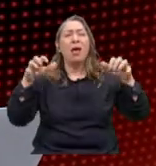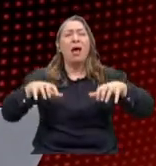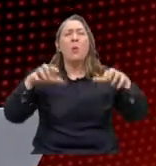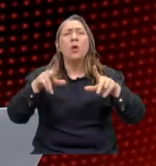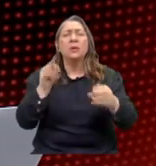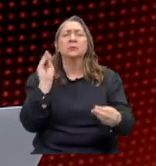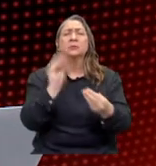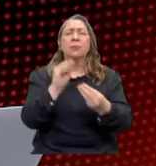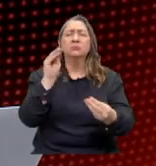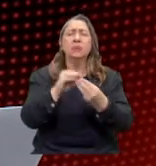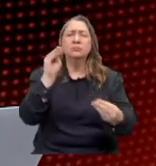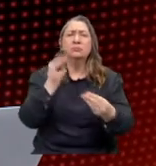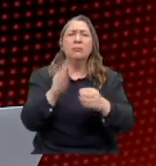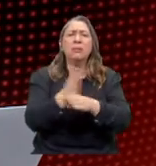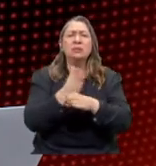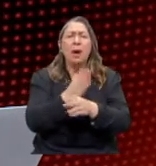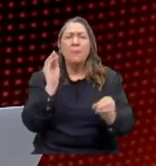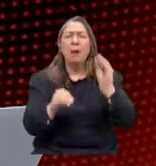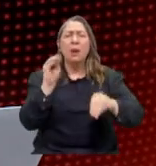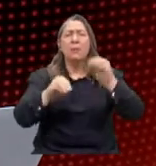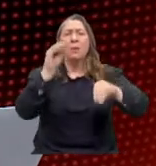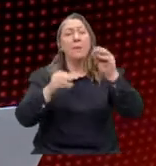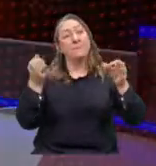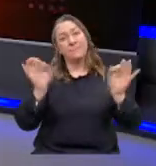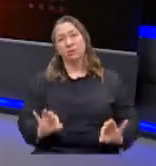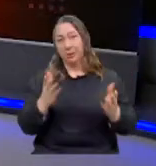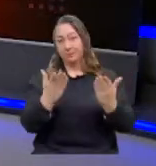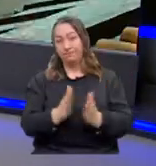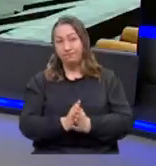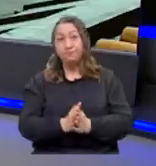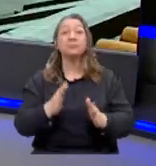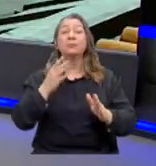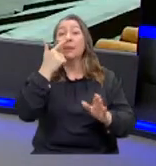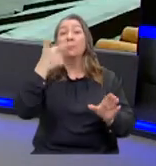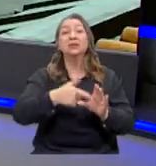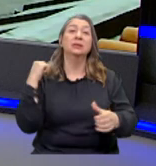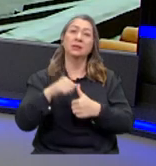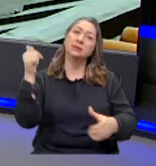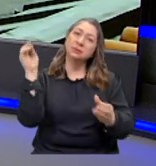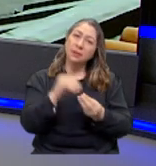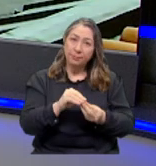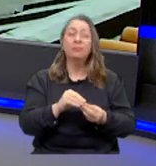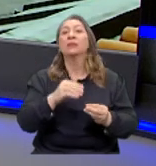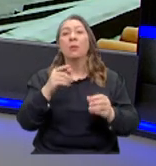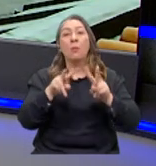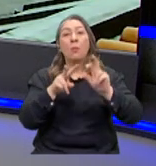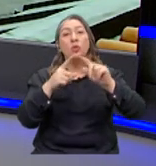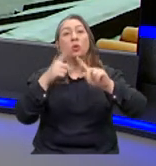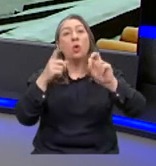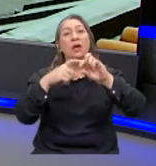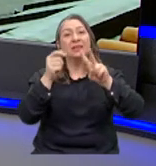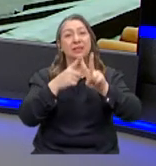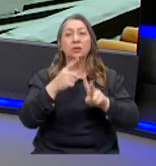gibi yağmaya başlayan zamlarla başlayalım bültene. Akaryakıta yine zam geldi. Motorinin fiyatı